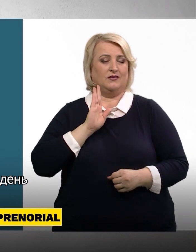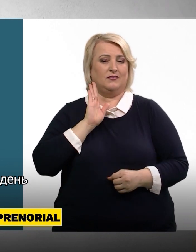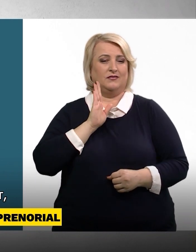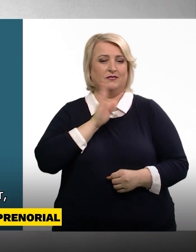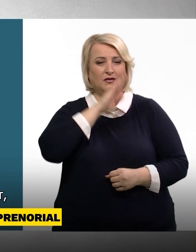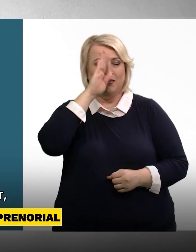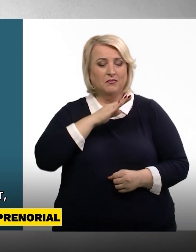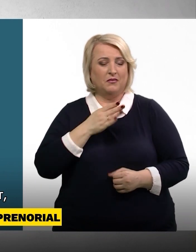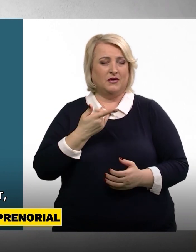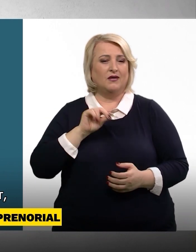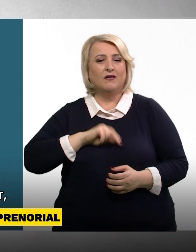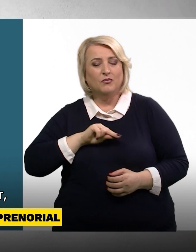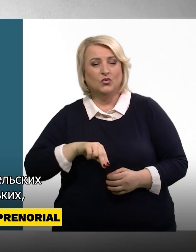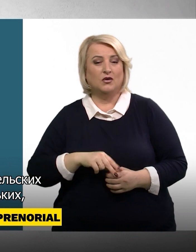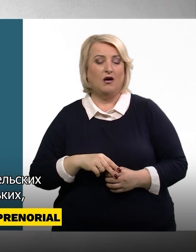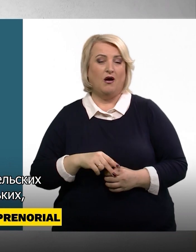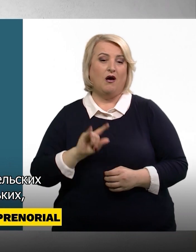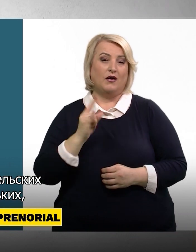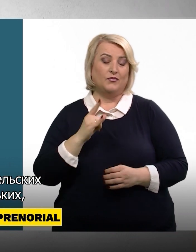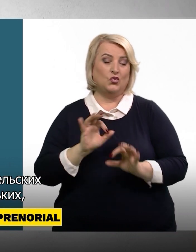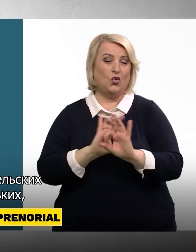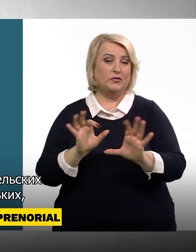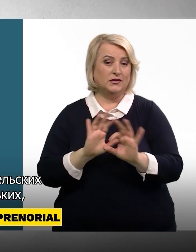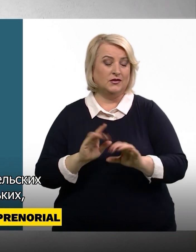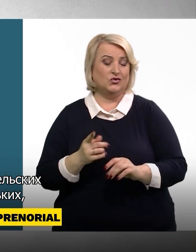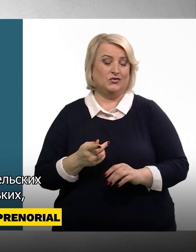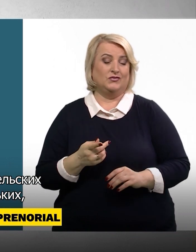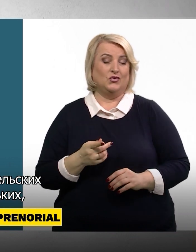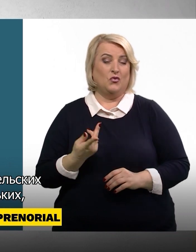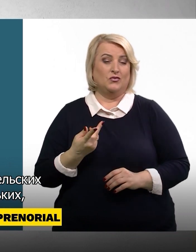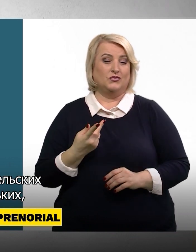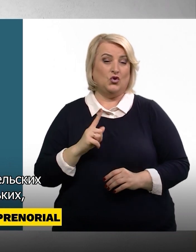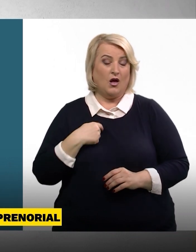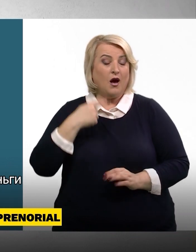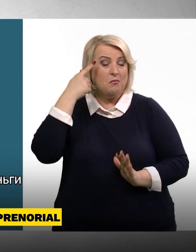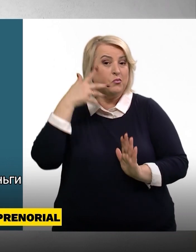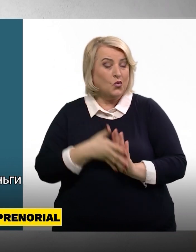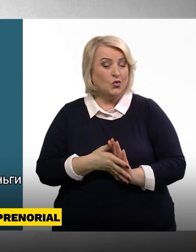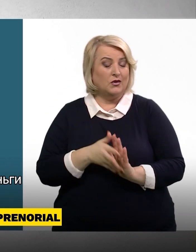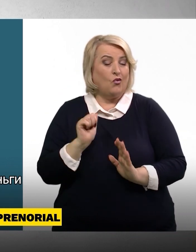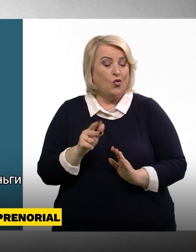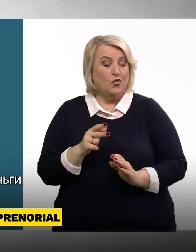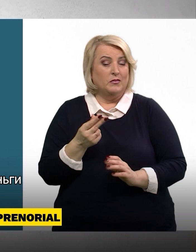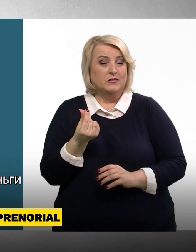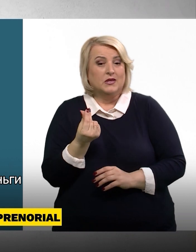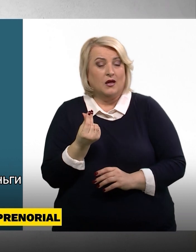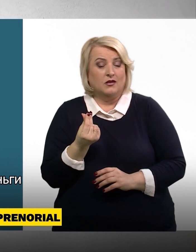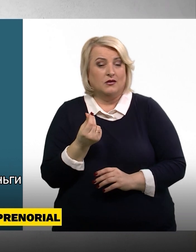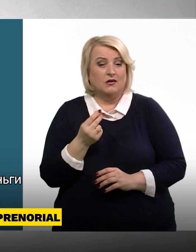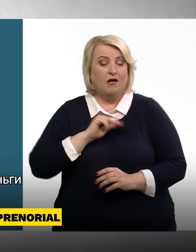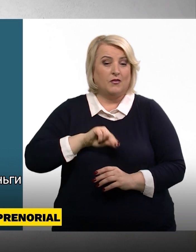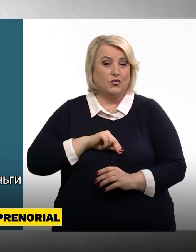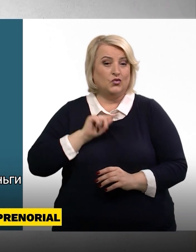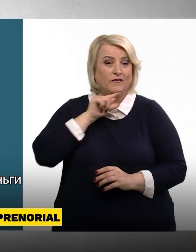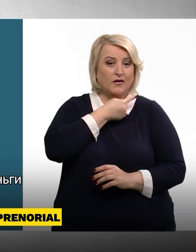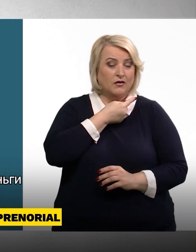servici. Dar el mi-a explicat că printr-un program antreprenorial pentru cei micuți, am înțeles cum funcționează banii